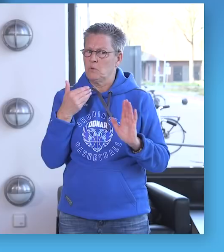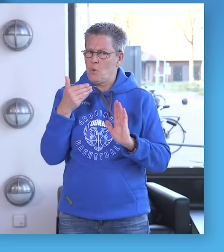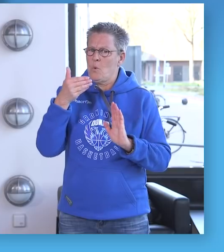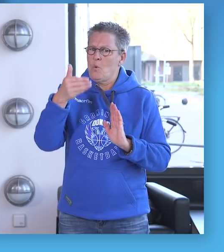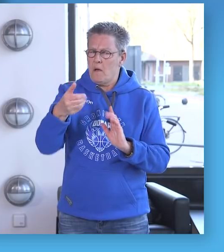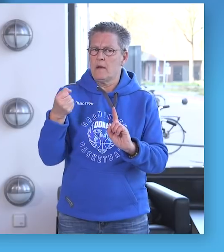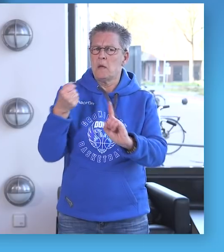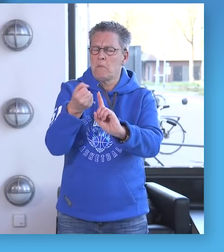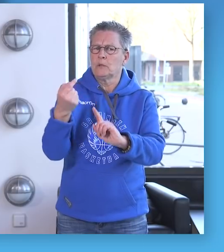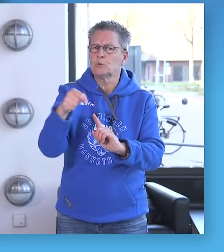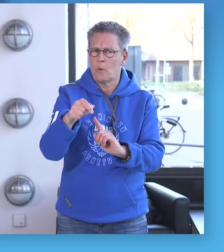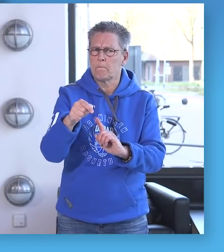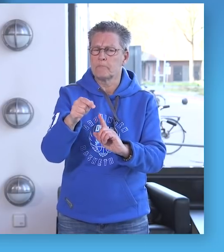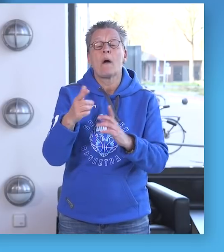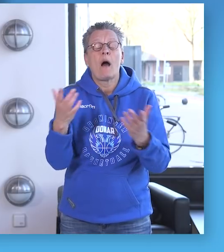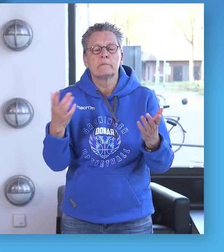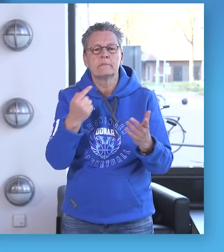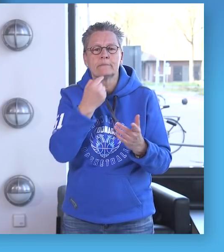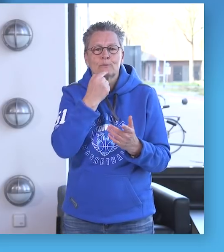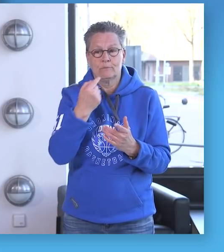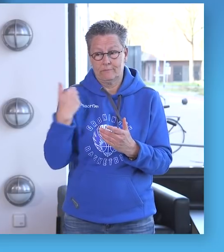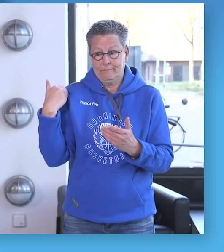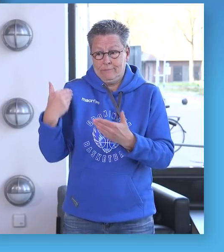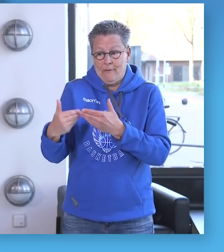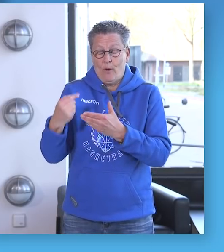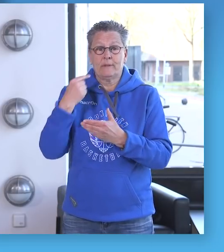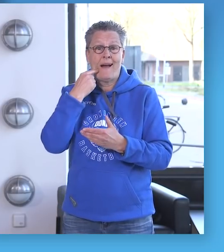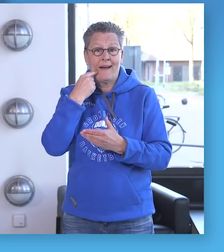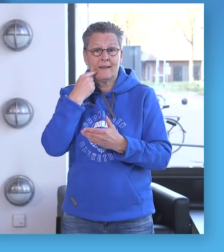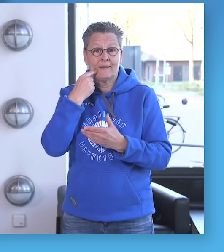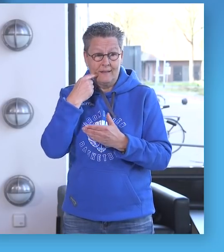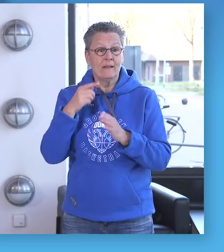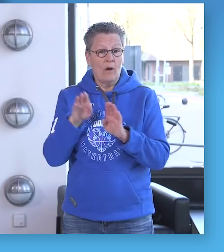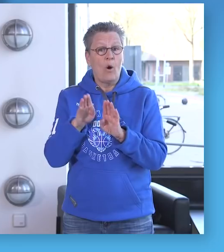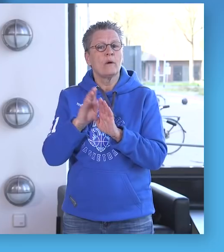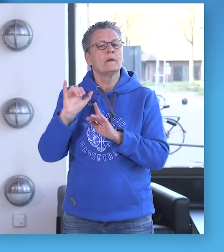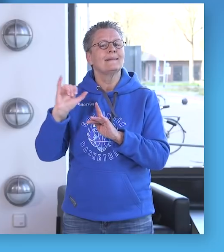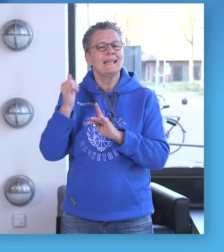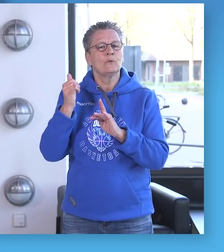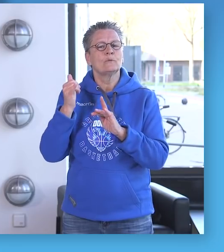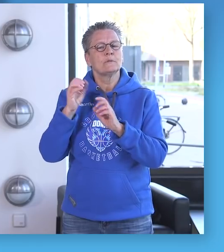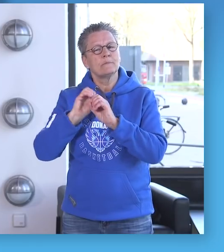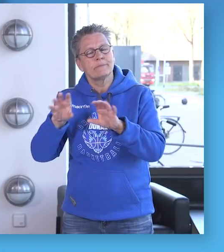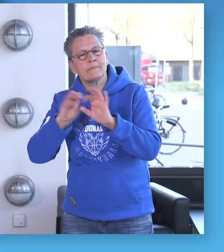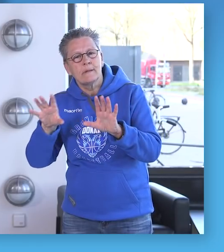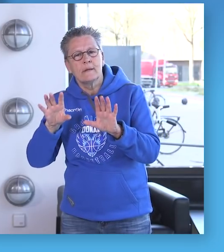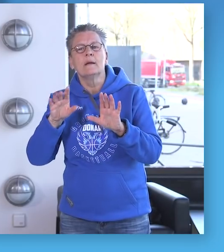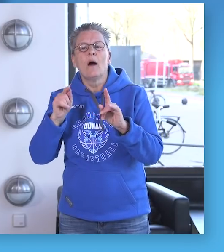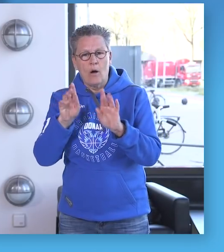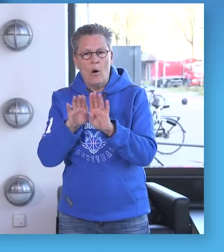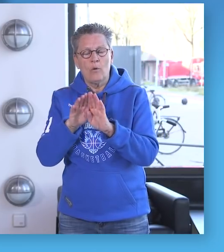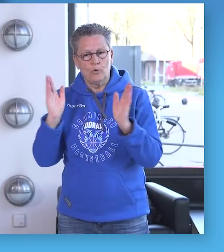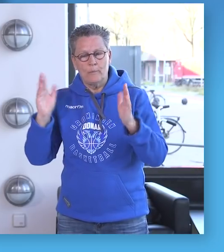Maar tegelijkertijd is natuurlijk, afgelopen dagen gaan de nieuwsrubrieken nu eigenlijk feitelijk weer allemaal over de economie en